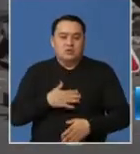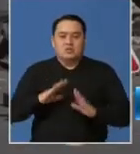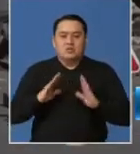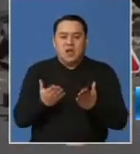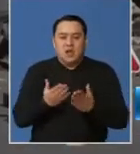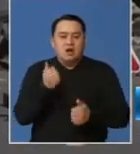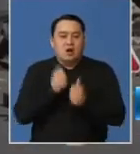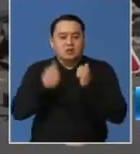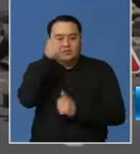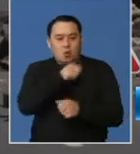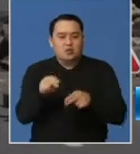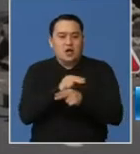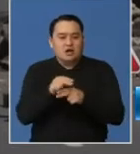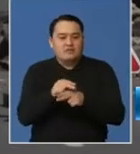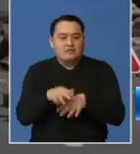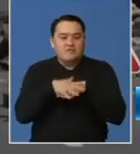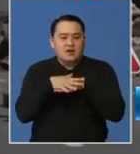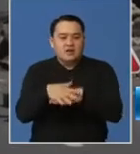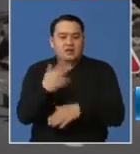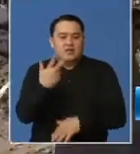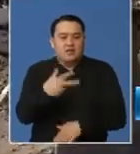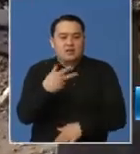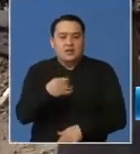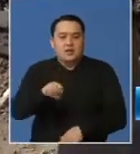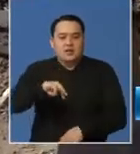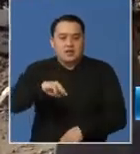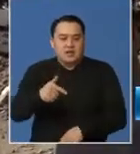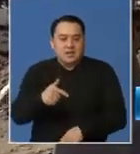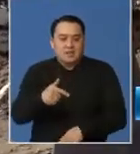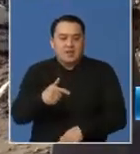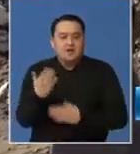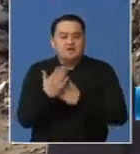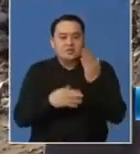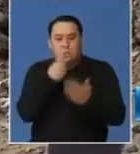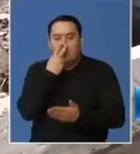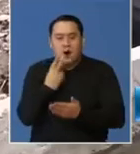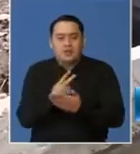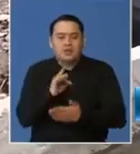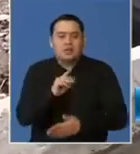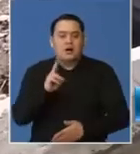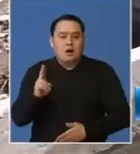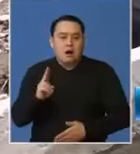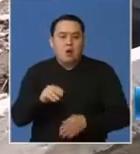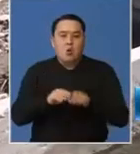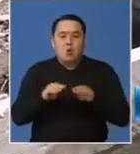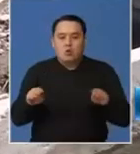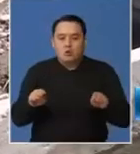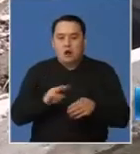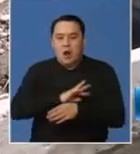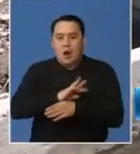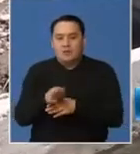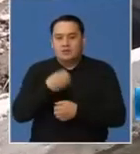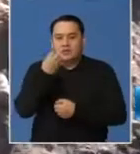состоянии. Ежегодно на их ремонт выделяется свыше 30 миллиардов тенге. Самый высокий показатель по республике и уровень